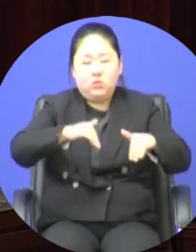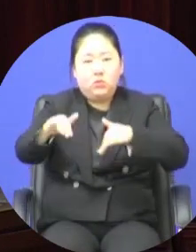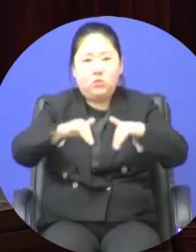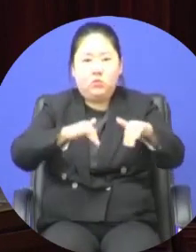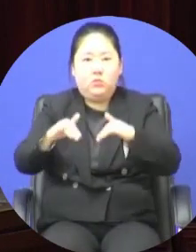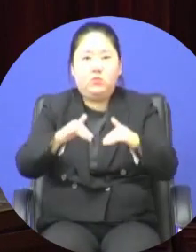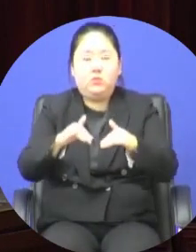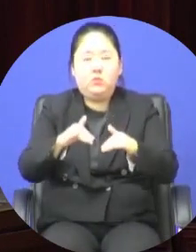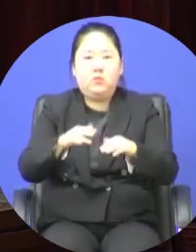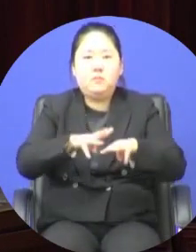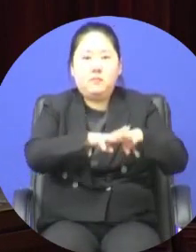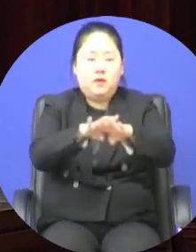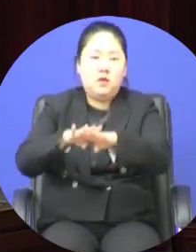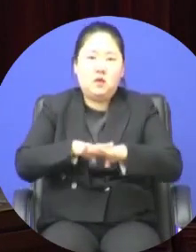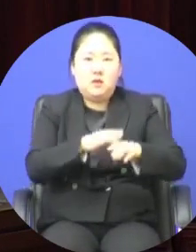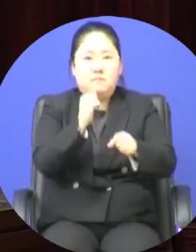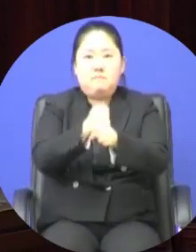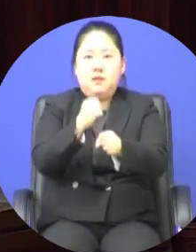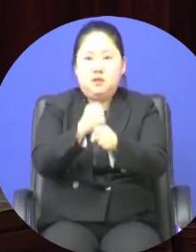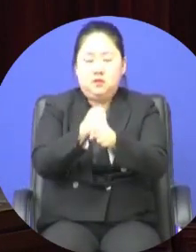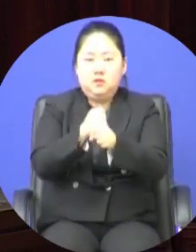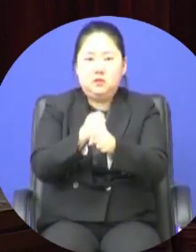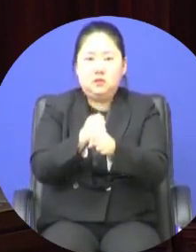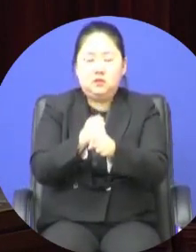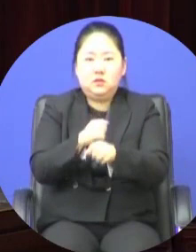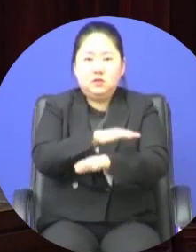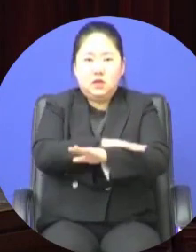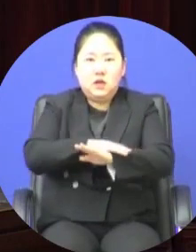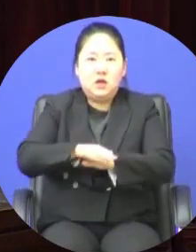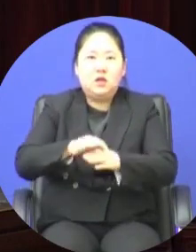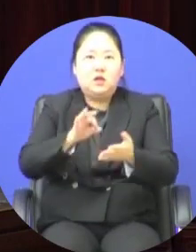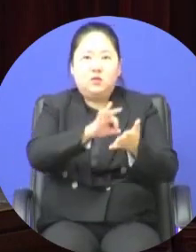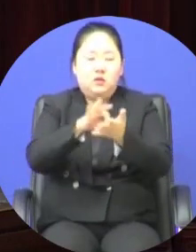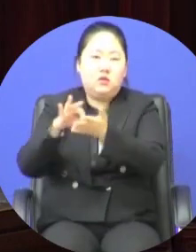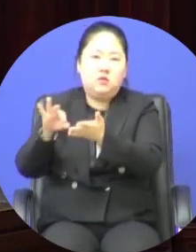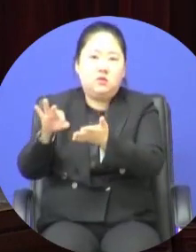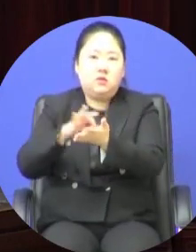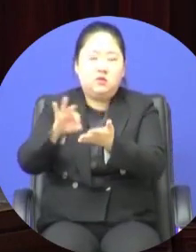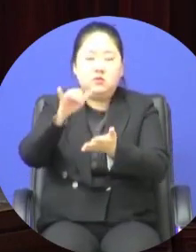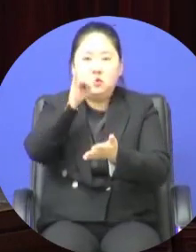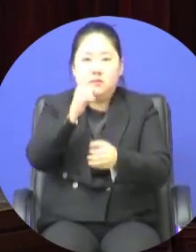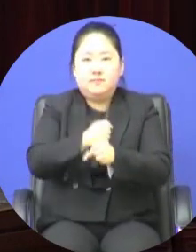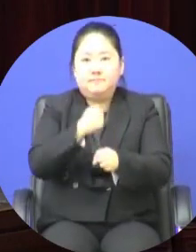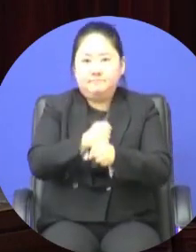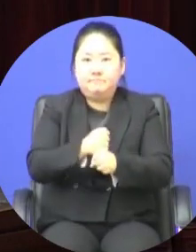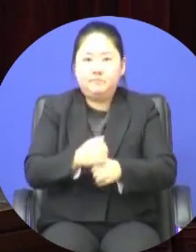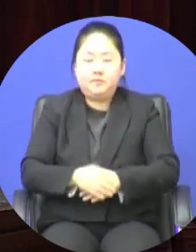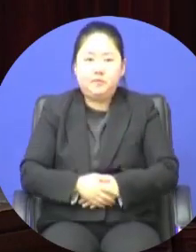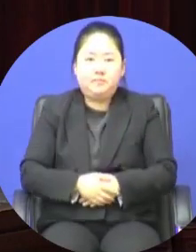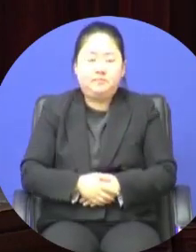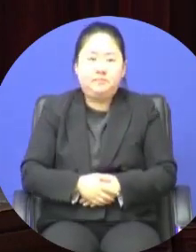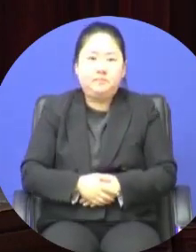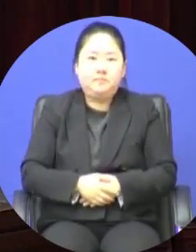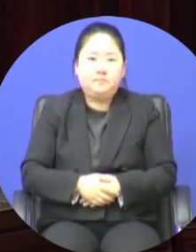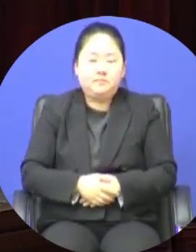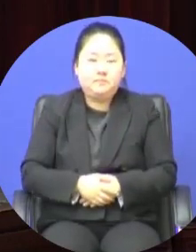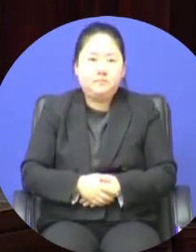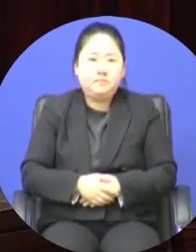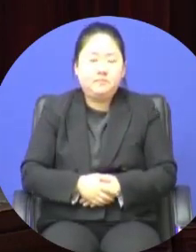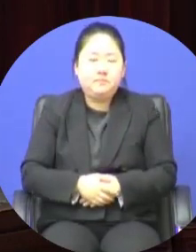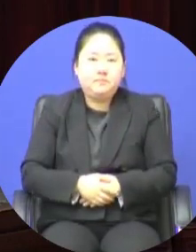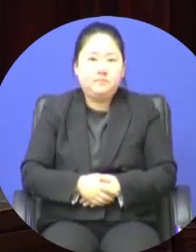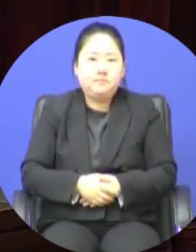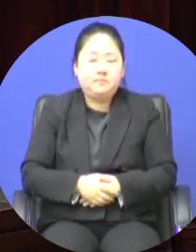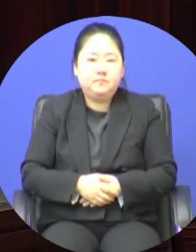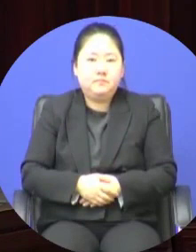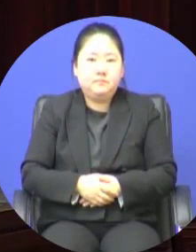추진하겠습니다. 우리시 산업 현황을 전수조사 분석하고 지역 산업의 고른 발전을 위한 실천 방안을 도출해 실행에